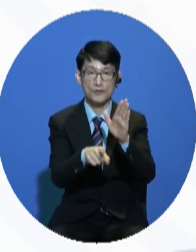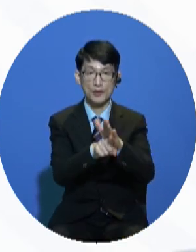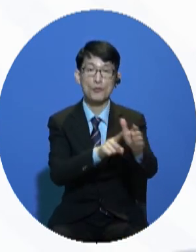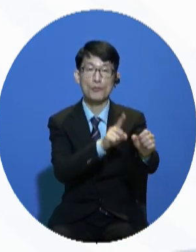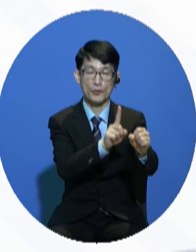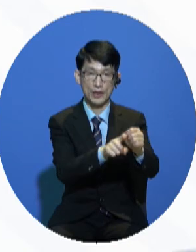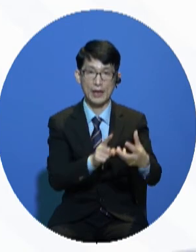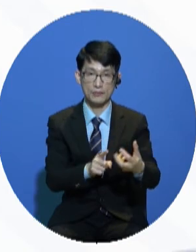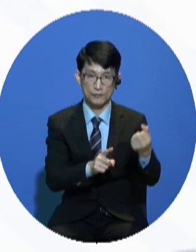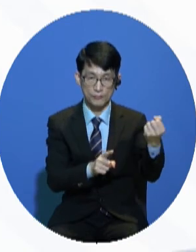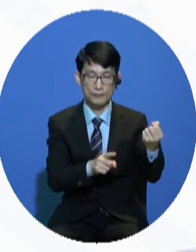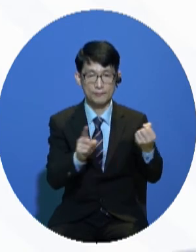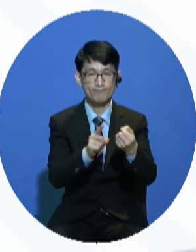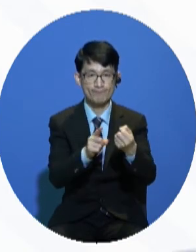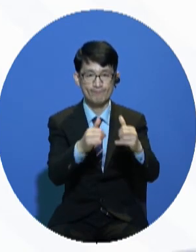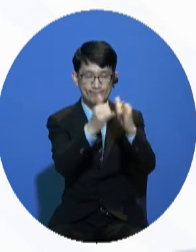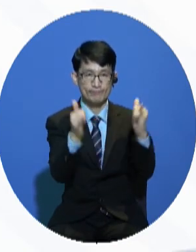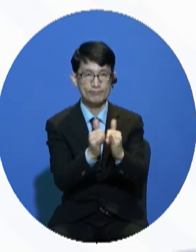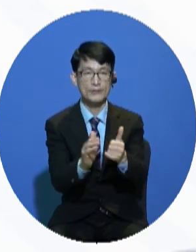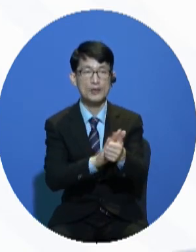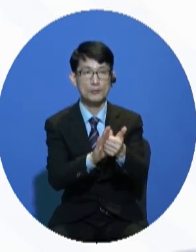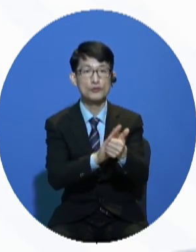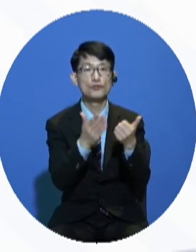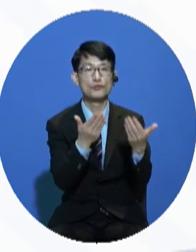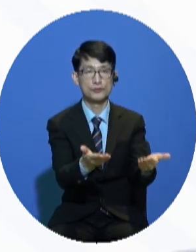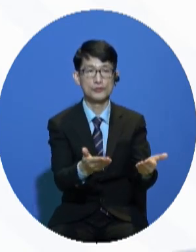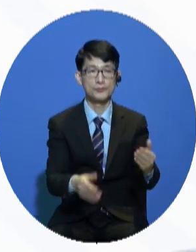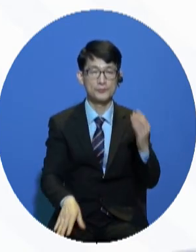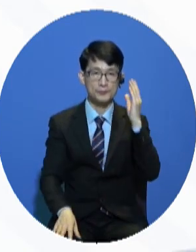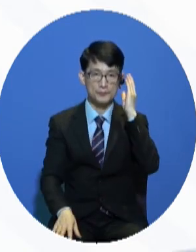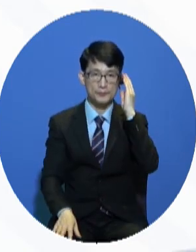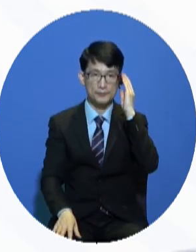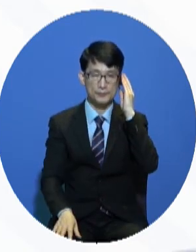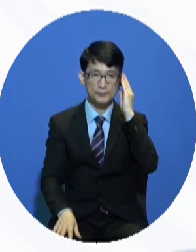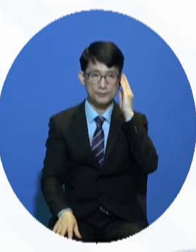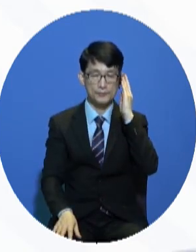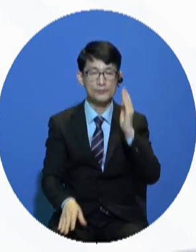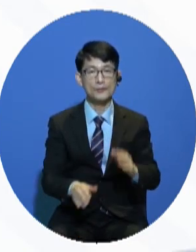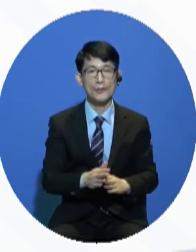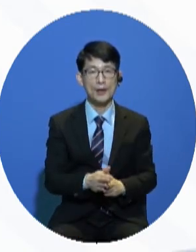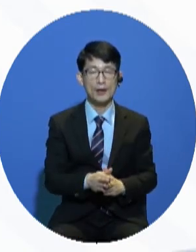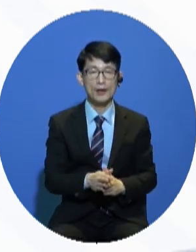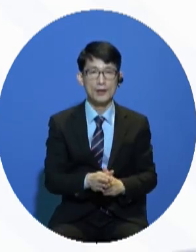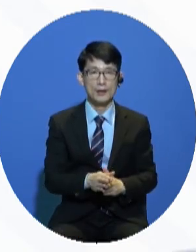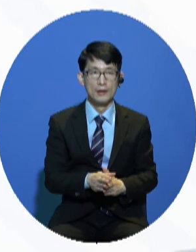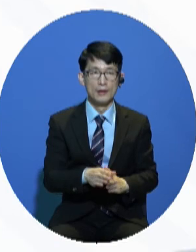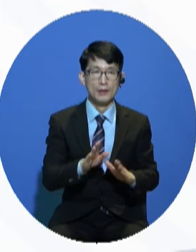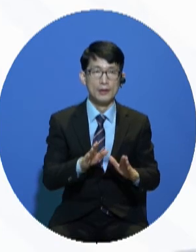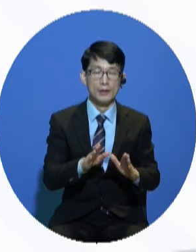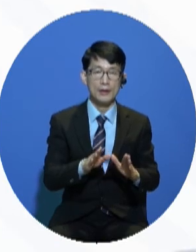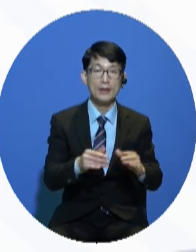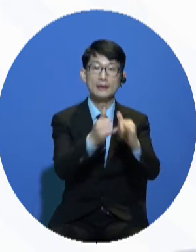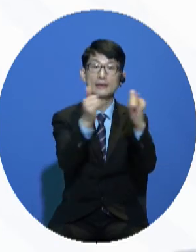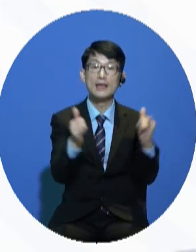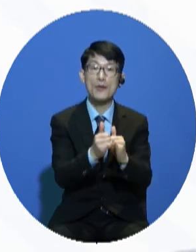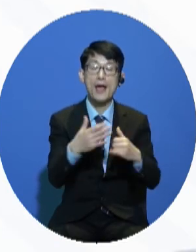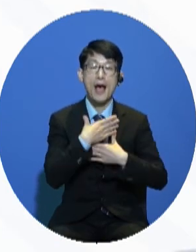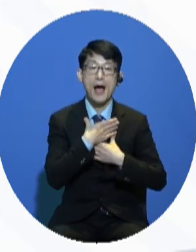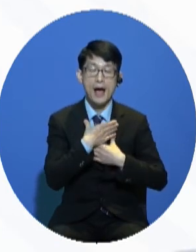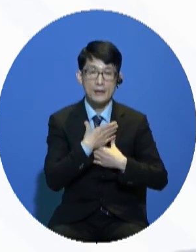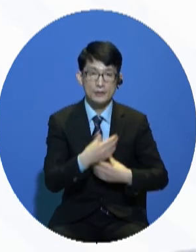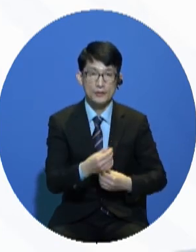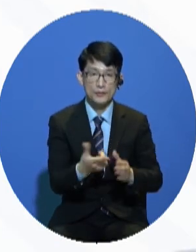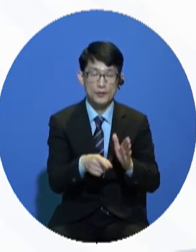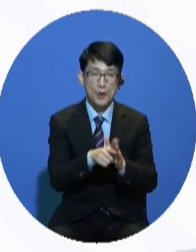목표로 해서 어떤 사회 서비스 지원 체계를 가지고 있는데, 특히 이제 이 호주의 사회 안전망 체계는 기본적인 복지